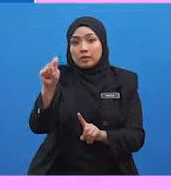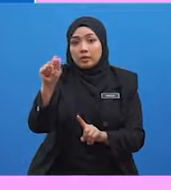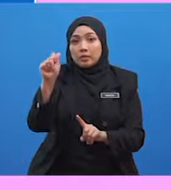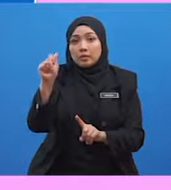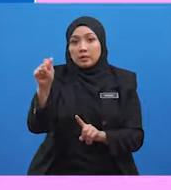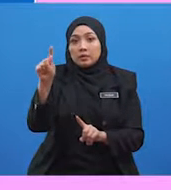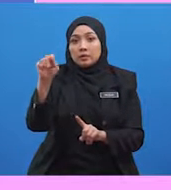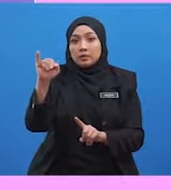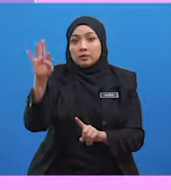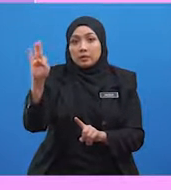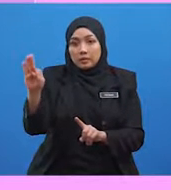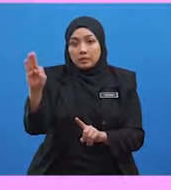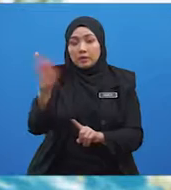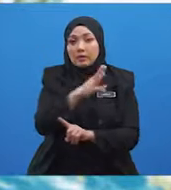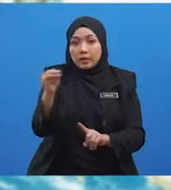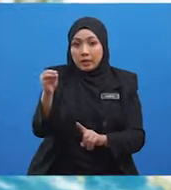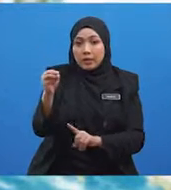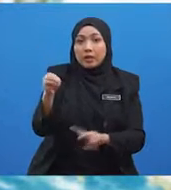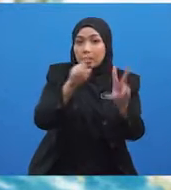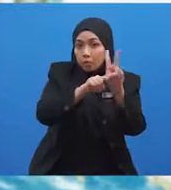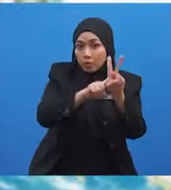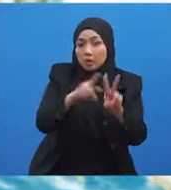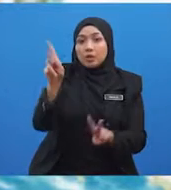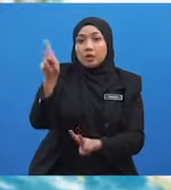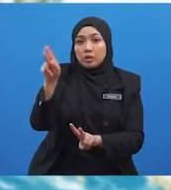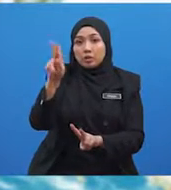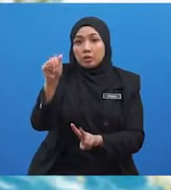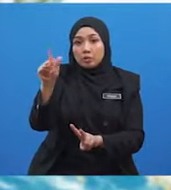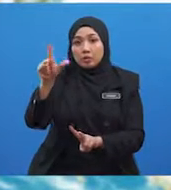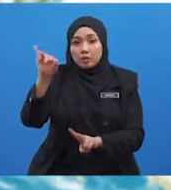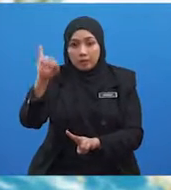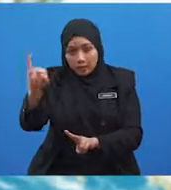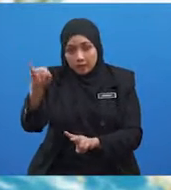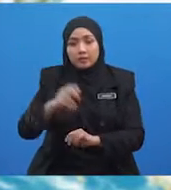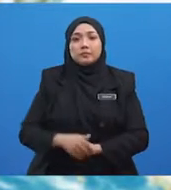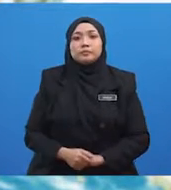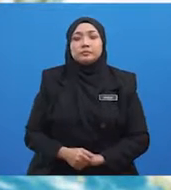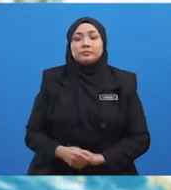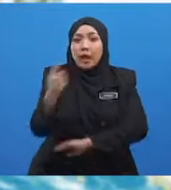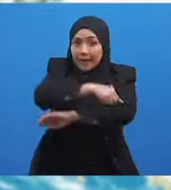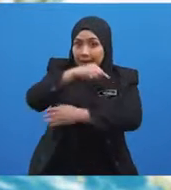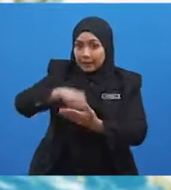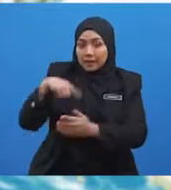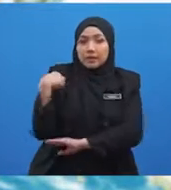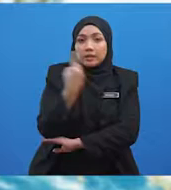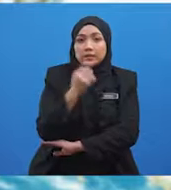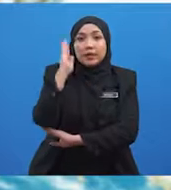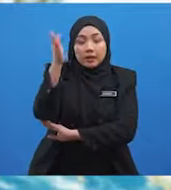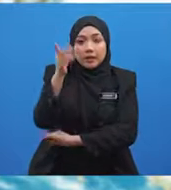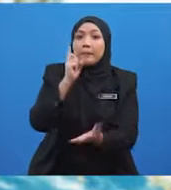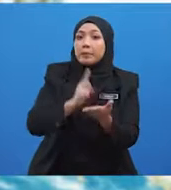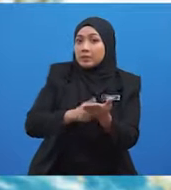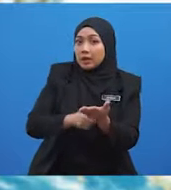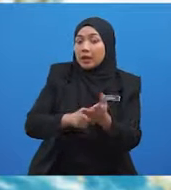keputusan kualitatif. Hari ini, kita akan membincangkan tajuk alat